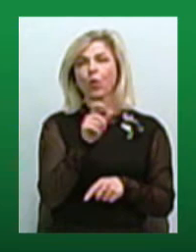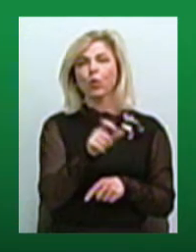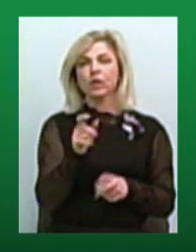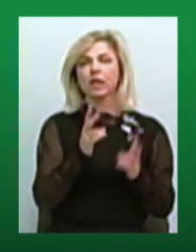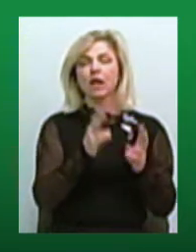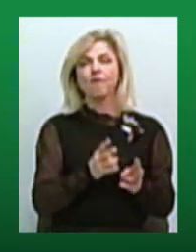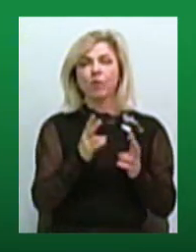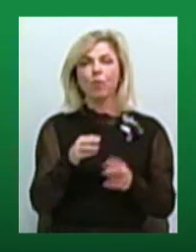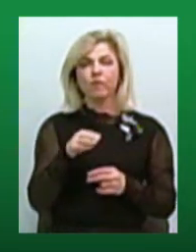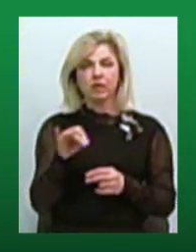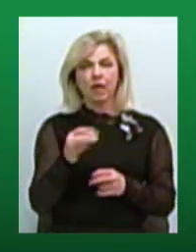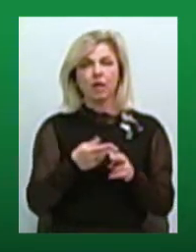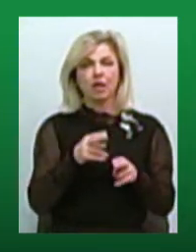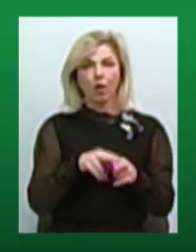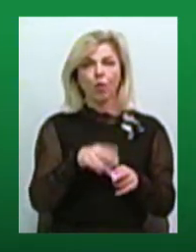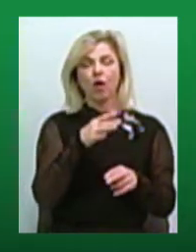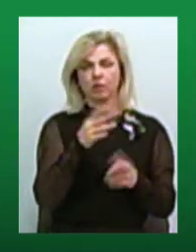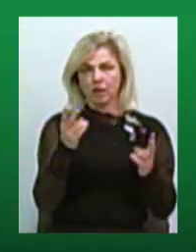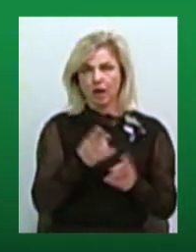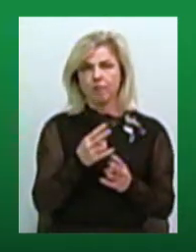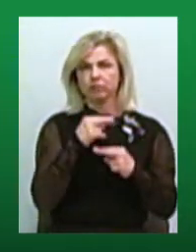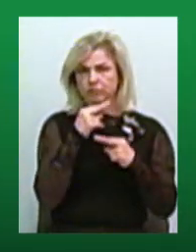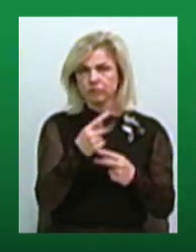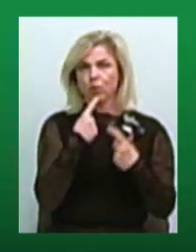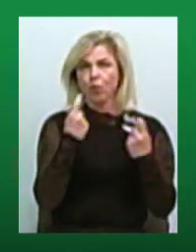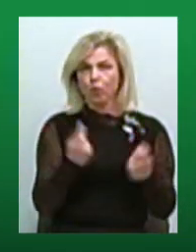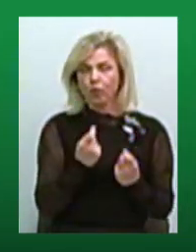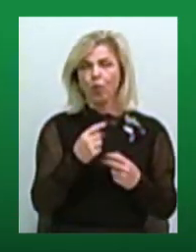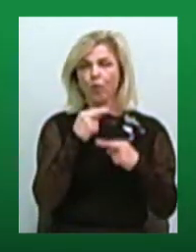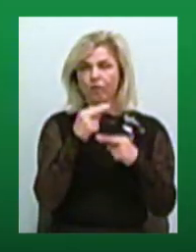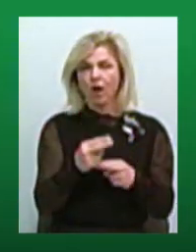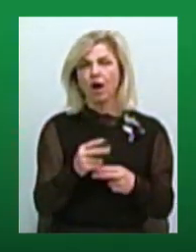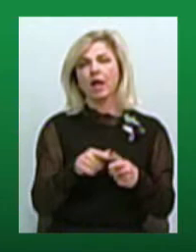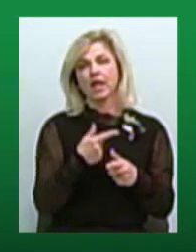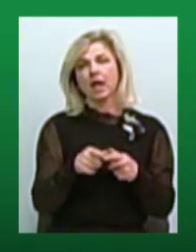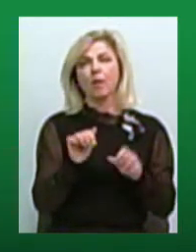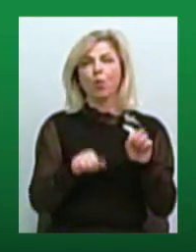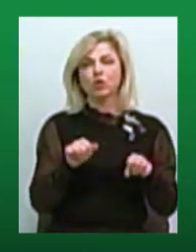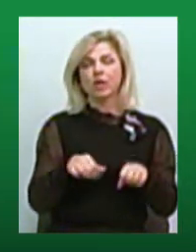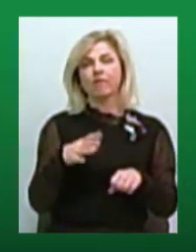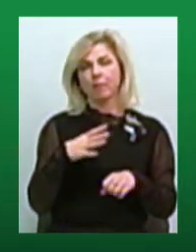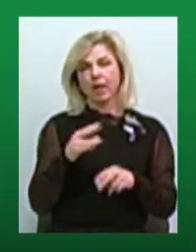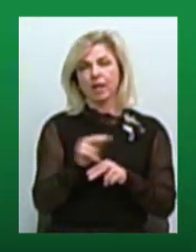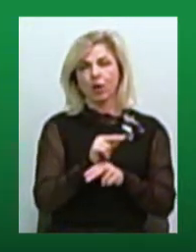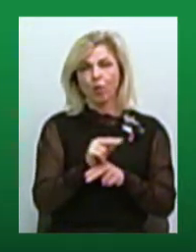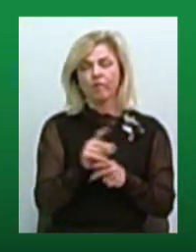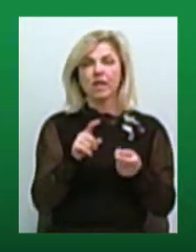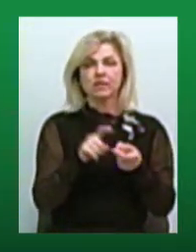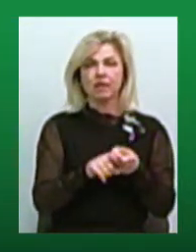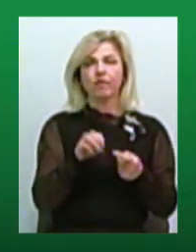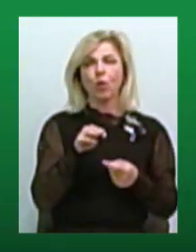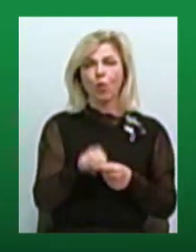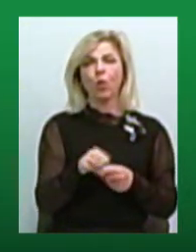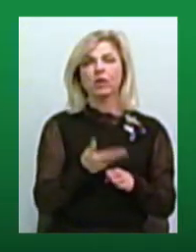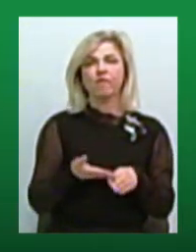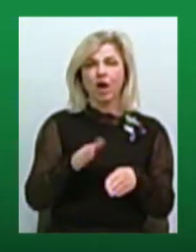які потребують особливо пильної уваги, не те, щоб, можливо, і лікування в залежності від ступені та важкості